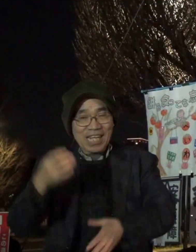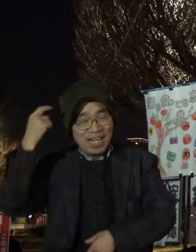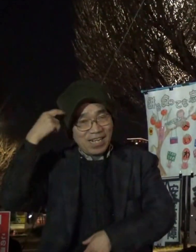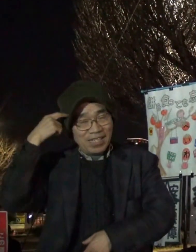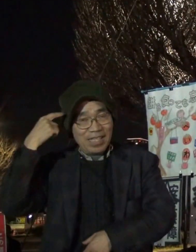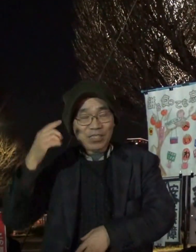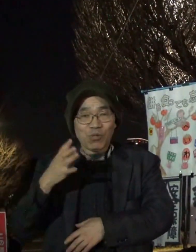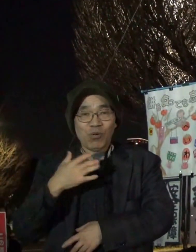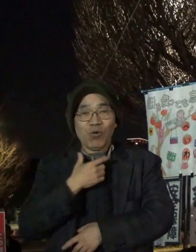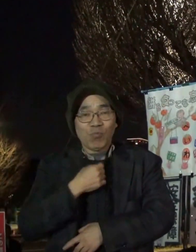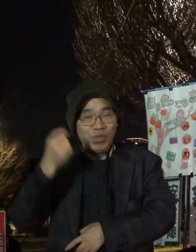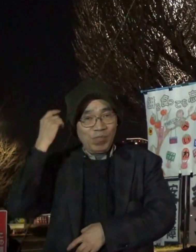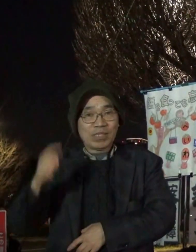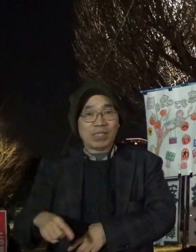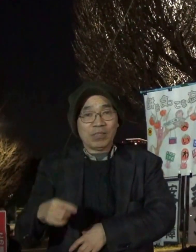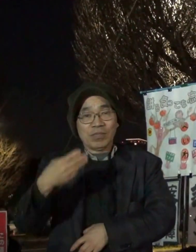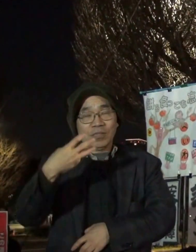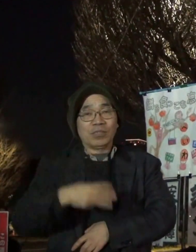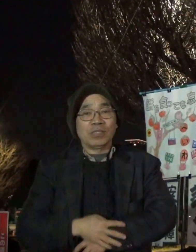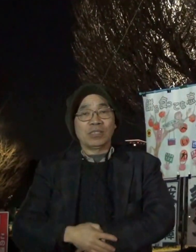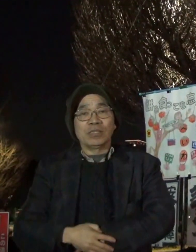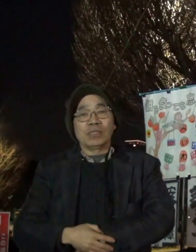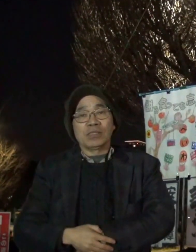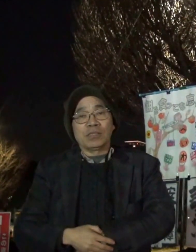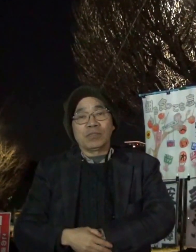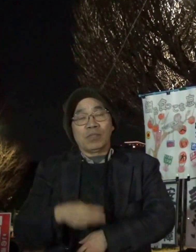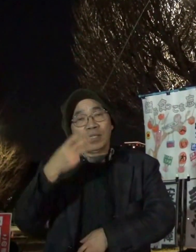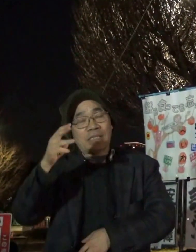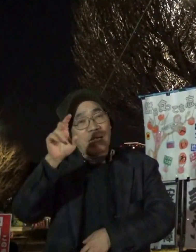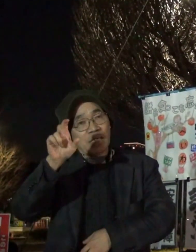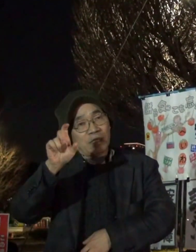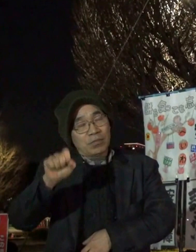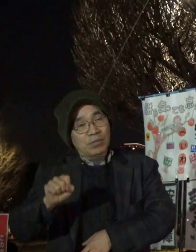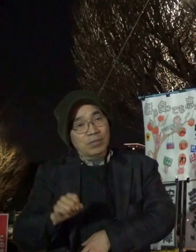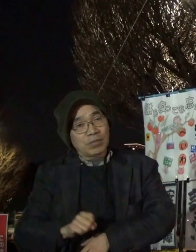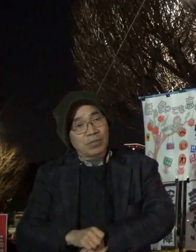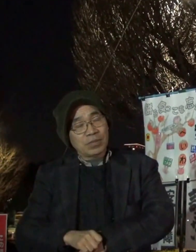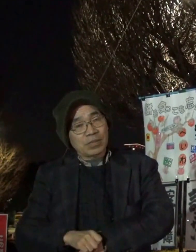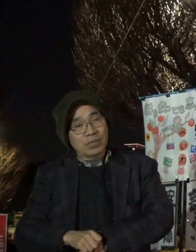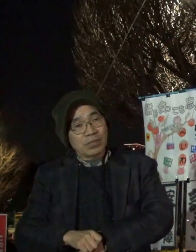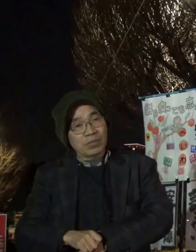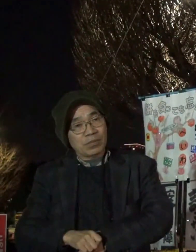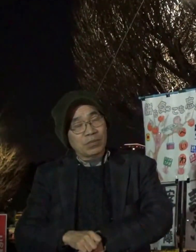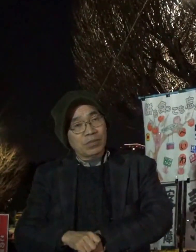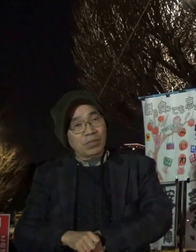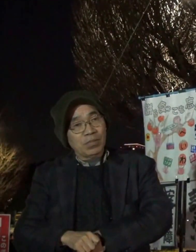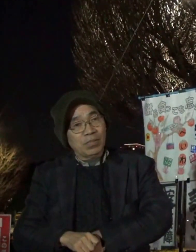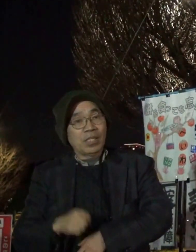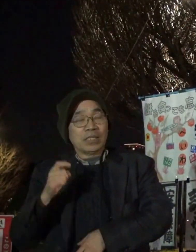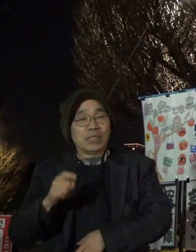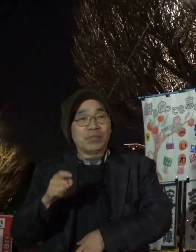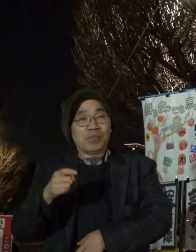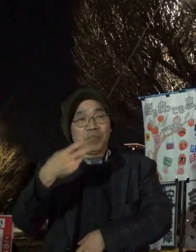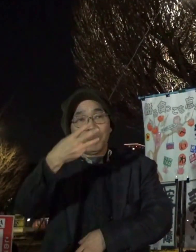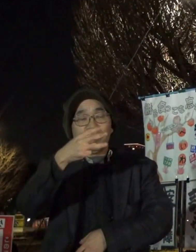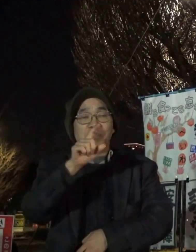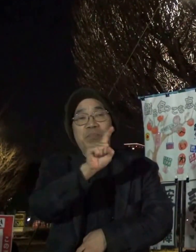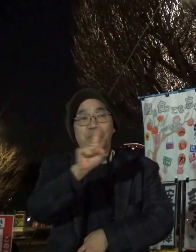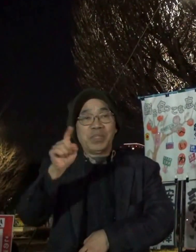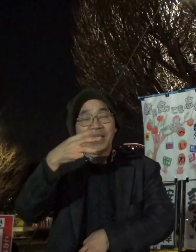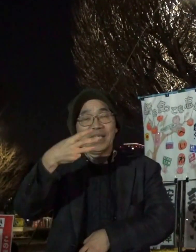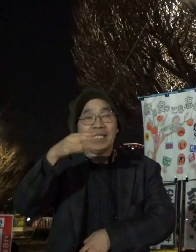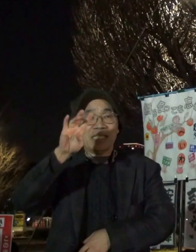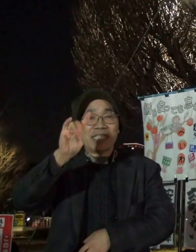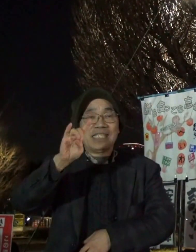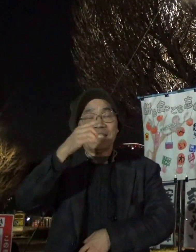日後3月1日に 3.1 ビキンデーっていう年配の方はご存知だと思いますが、あれは1950年今から